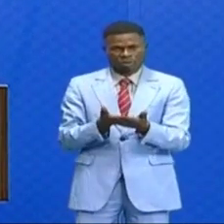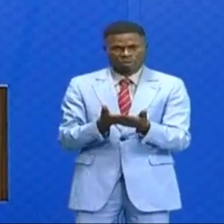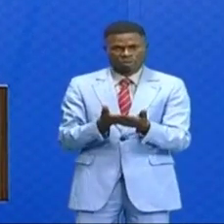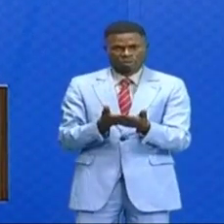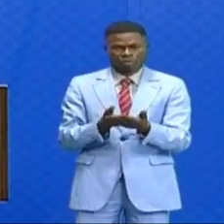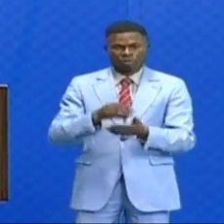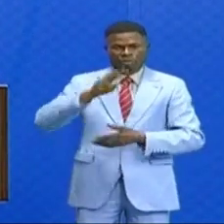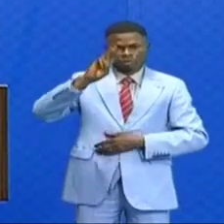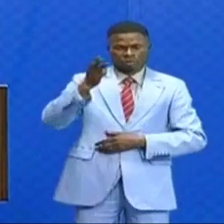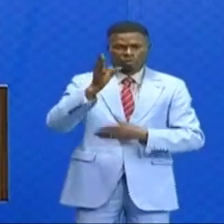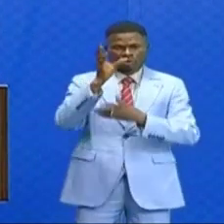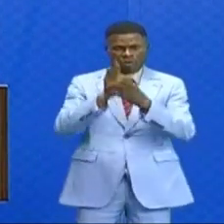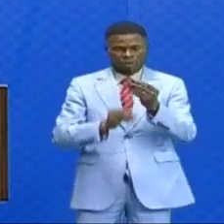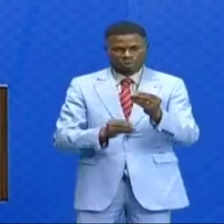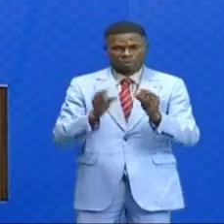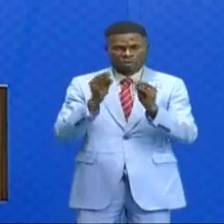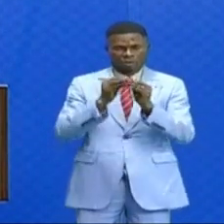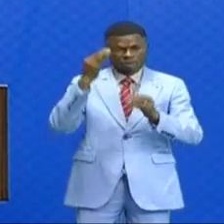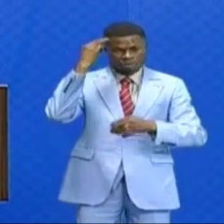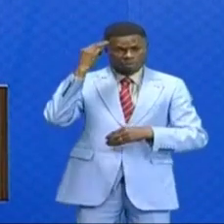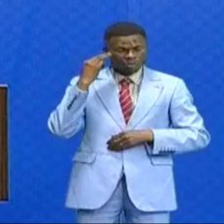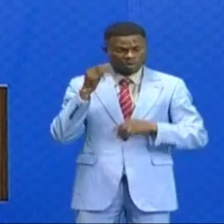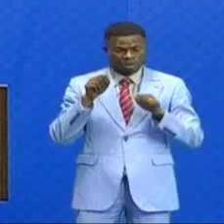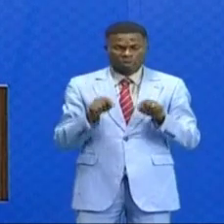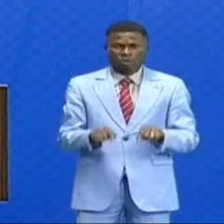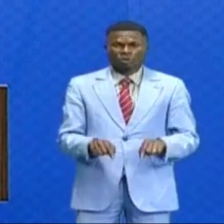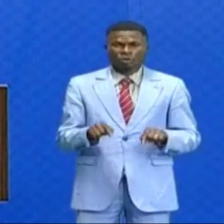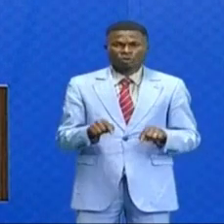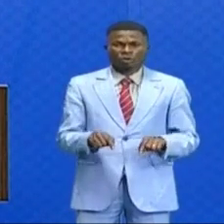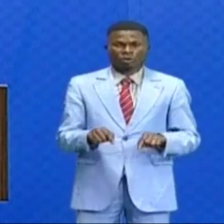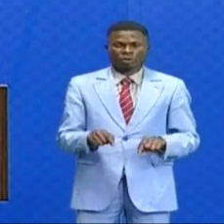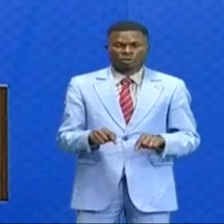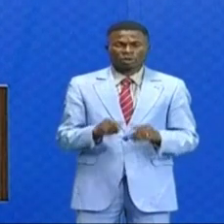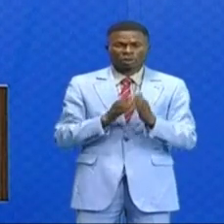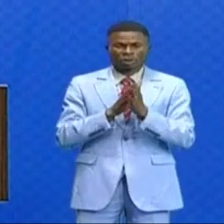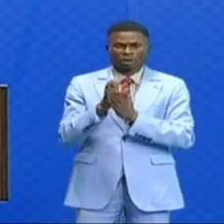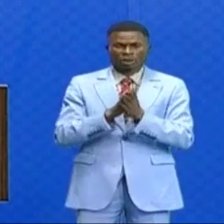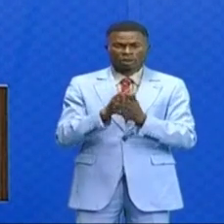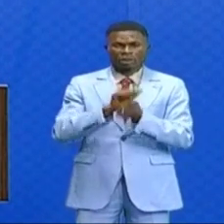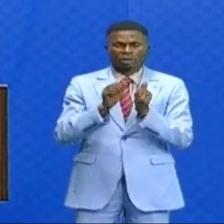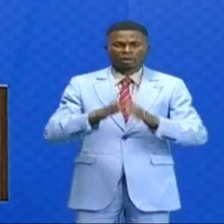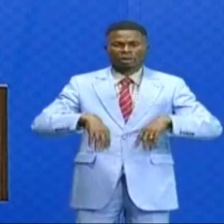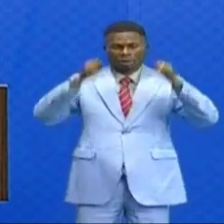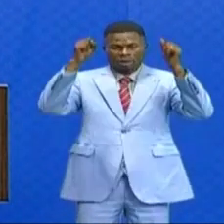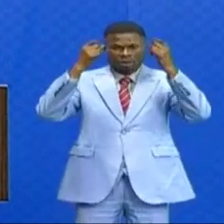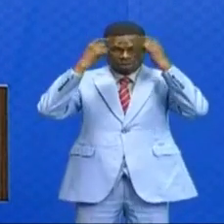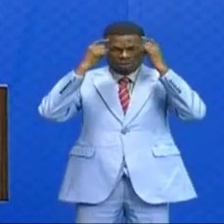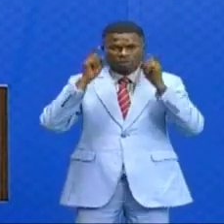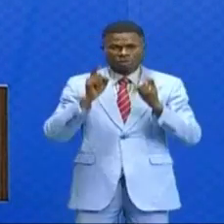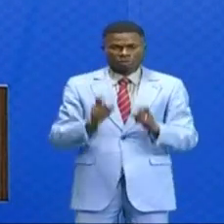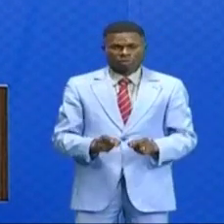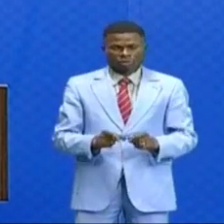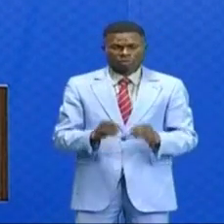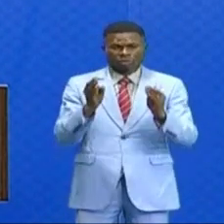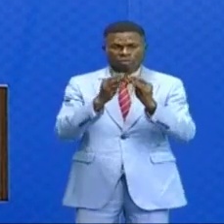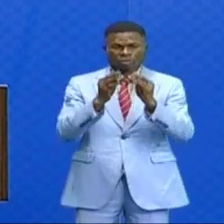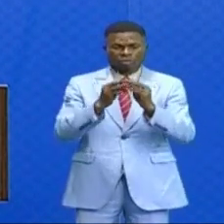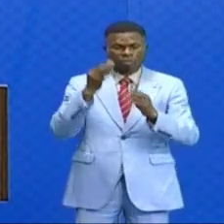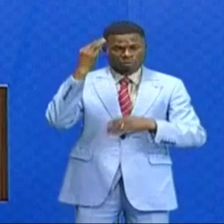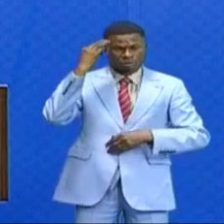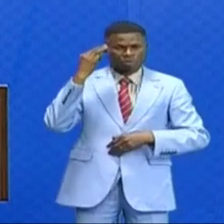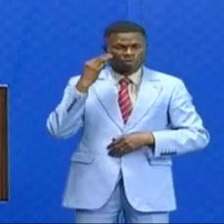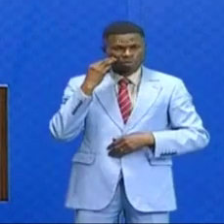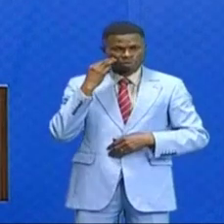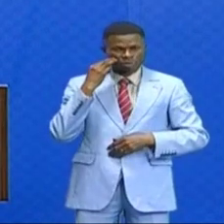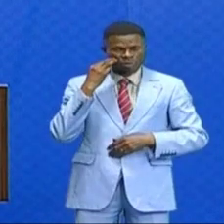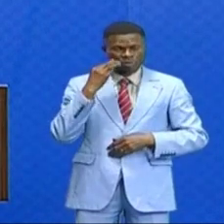Au troisième chapitre du Conseil de ministres de ce jour, relatif à l'approbation d'un relevé des décisions du Conseil de ministres,